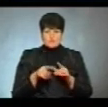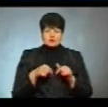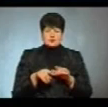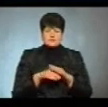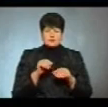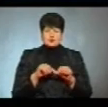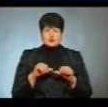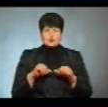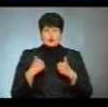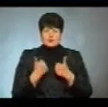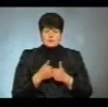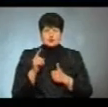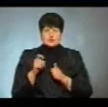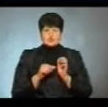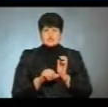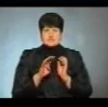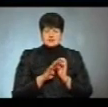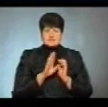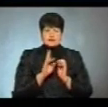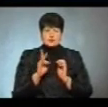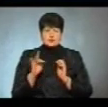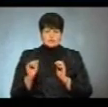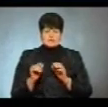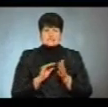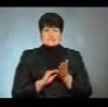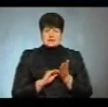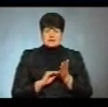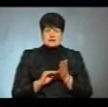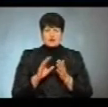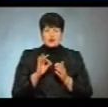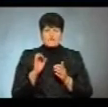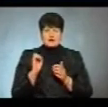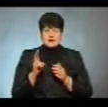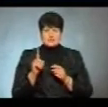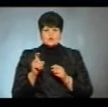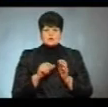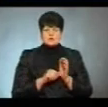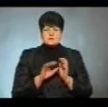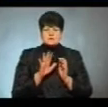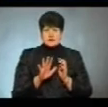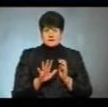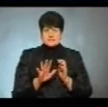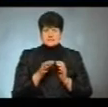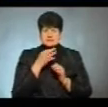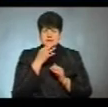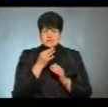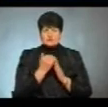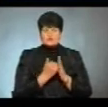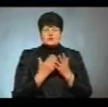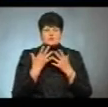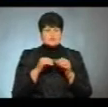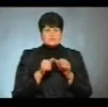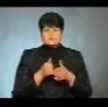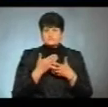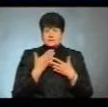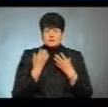номер 164 Віталій Крудько. Секретар ОВК номер 165 Руслан Тріль повідомив, що протокол ще не сформований,